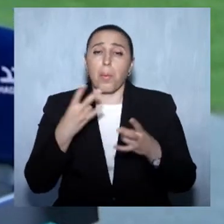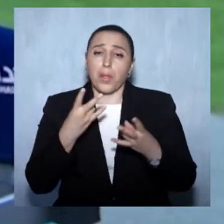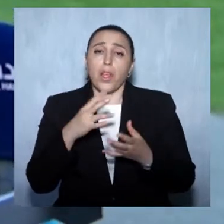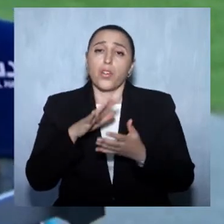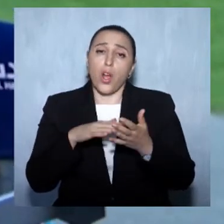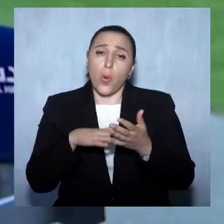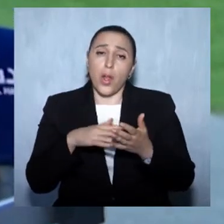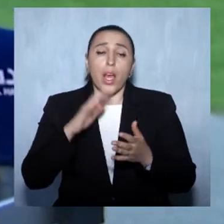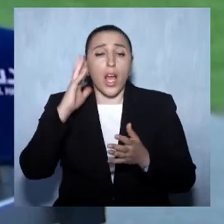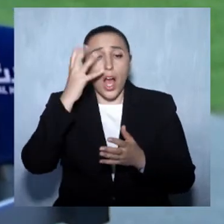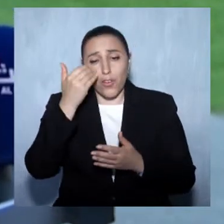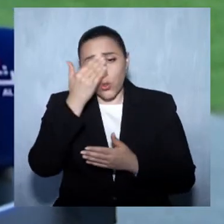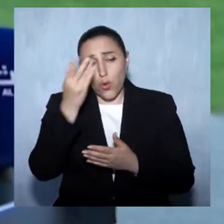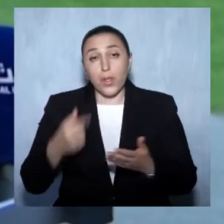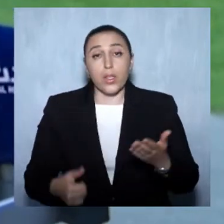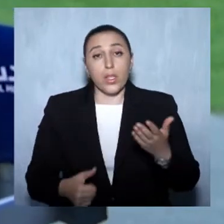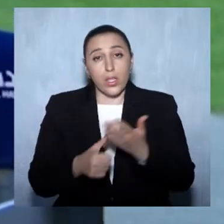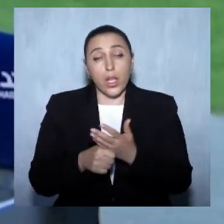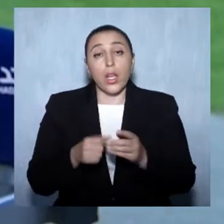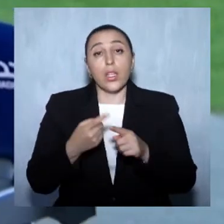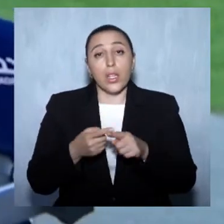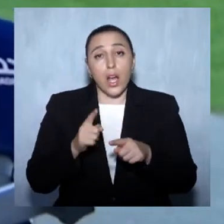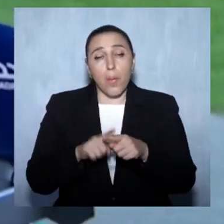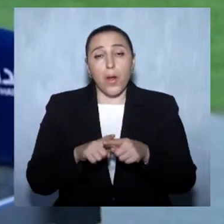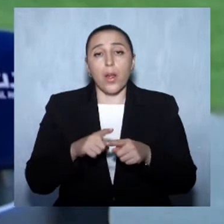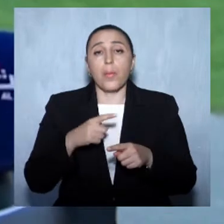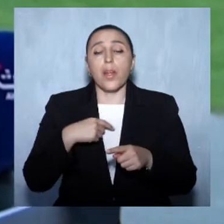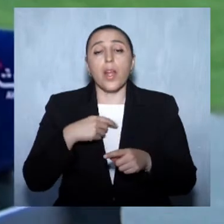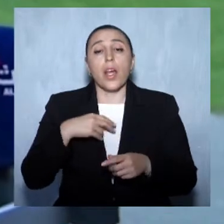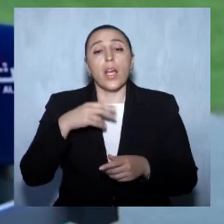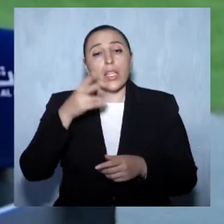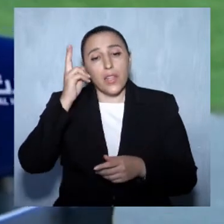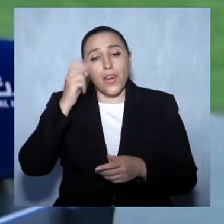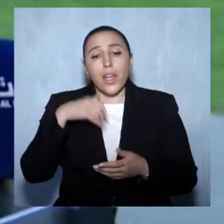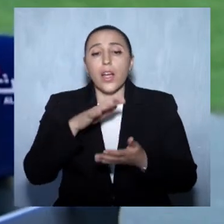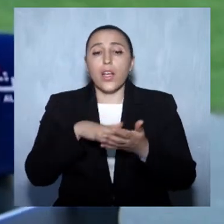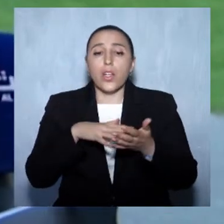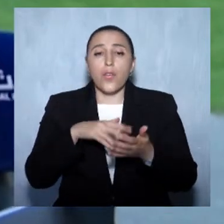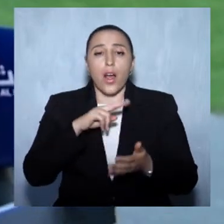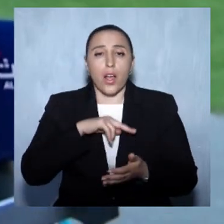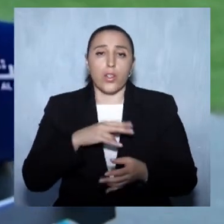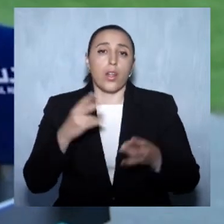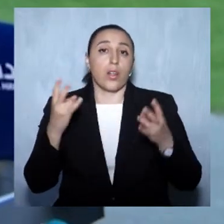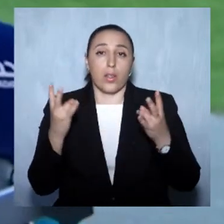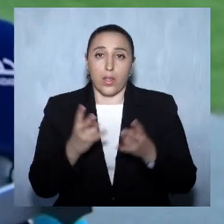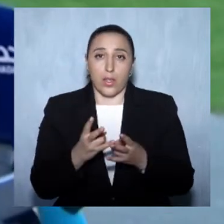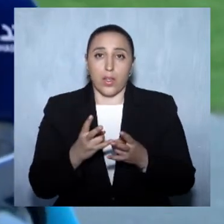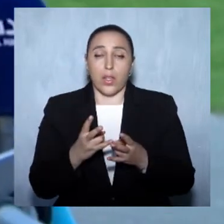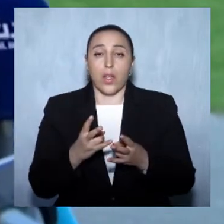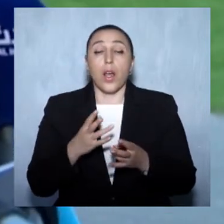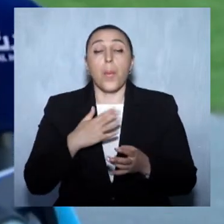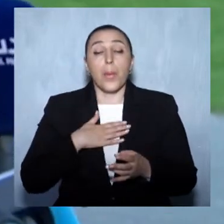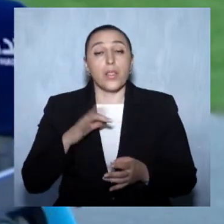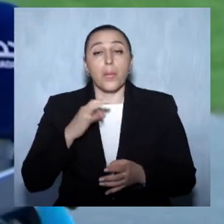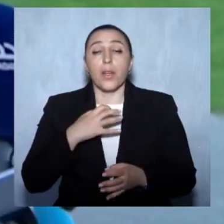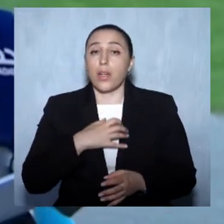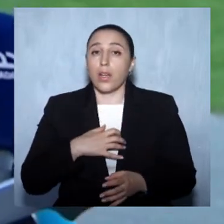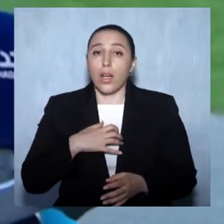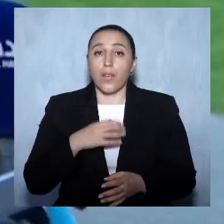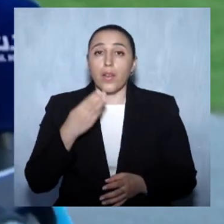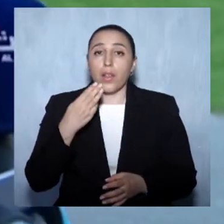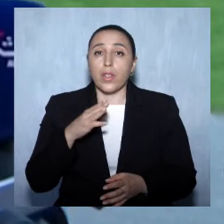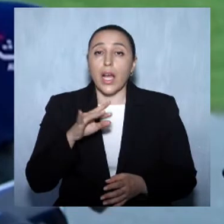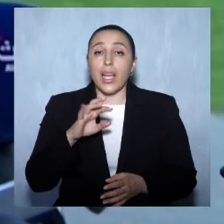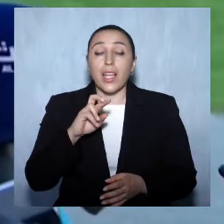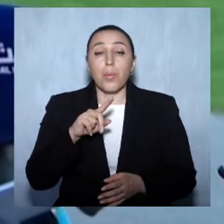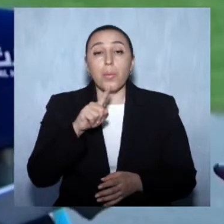օգնել Աֆղանստանի ժողովրդին, ինչի համար շարունակական դիվանագիտական ներկայություն է պահանջվում։ Մեզ համար, սակայն, կարևոր է, որ թալիբները